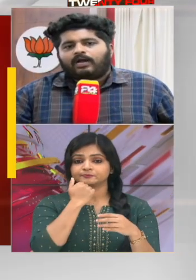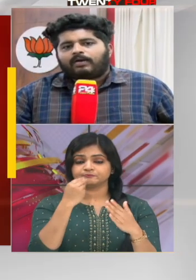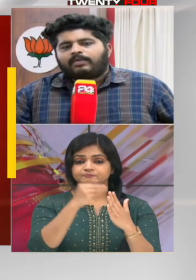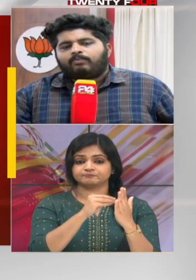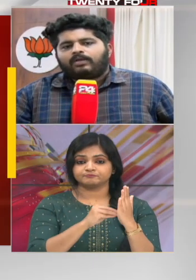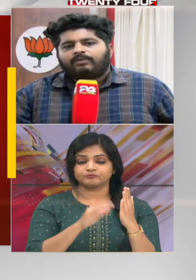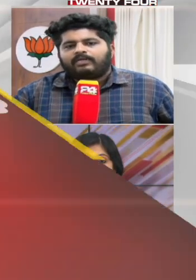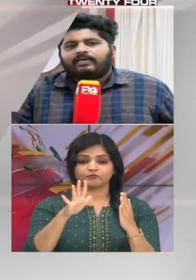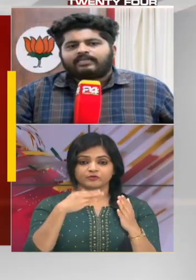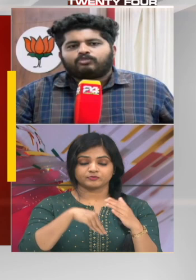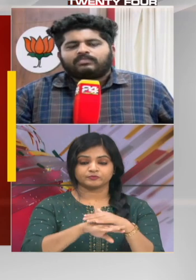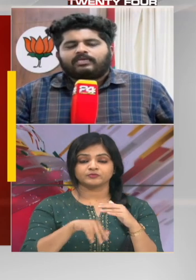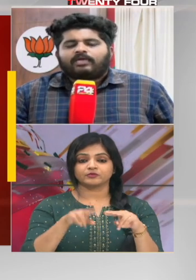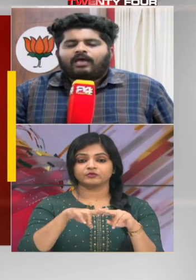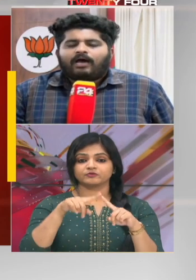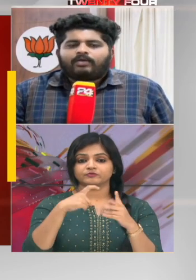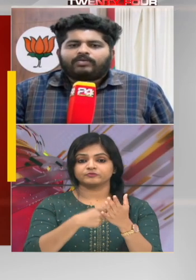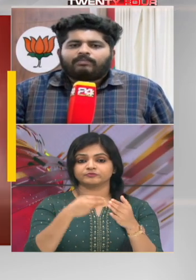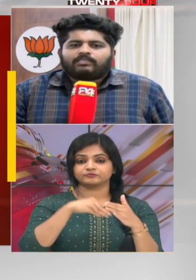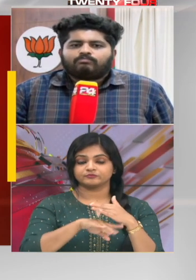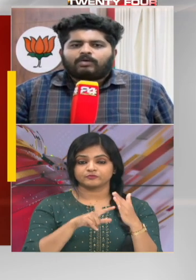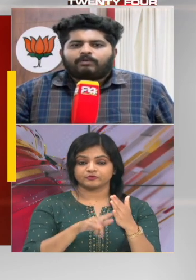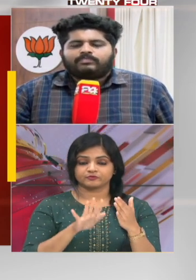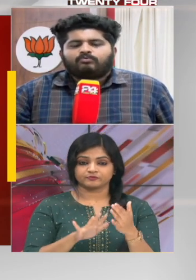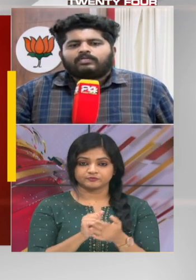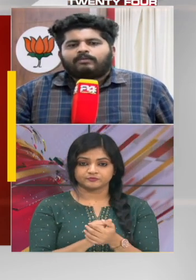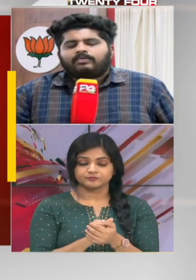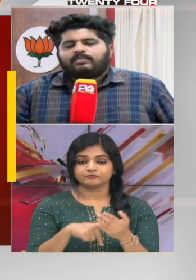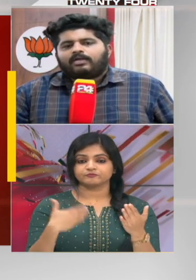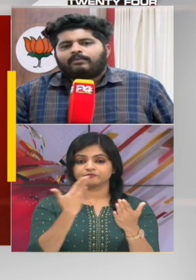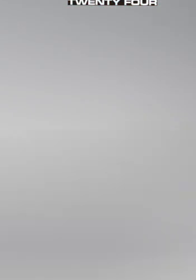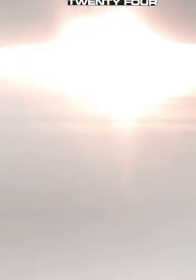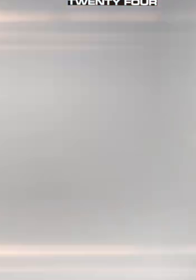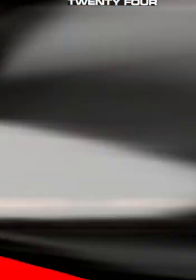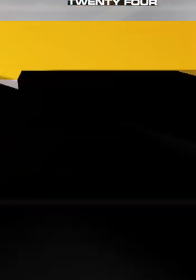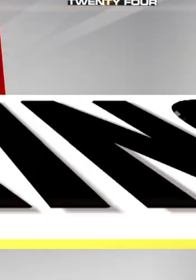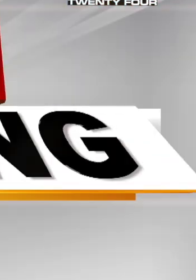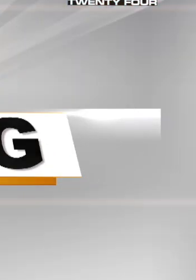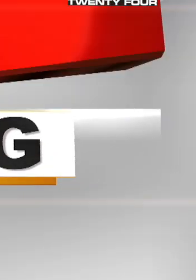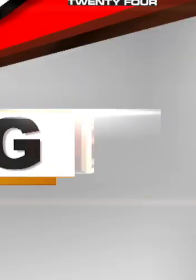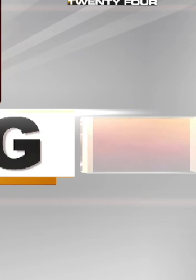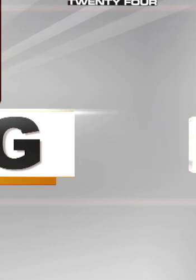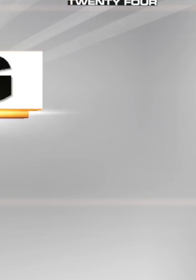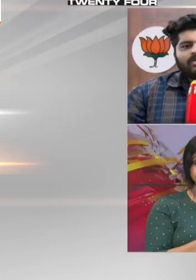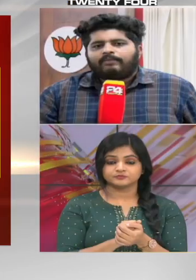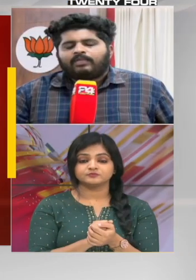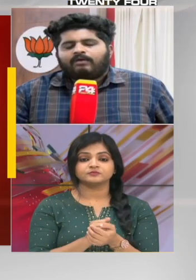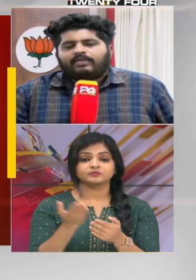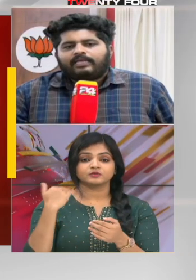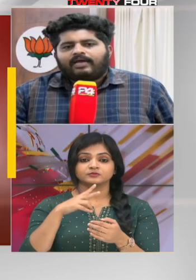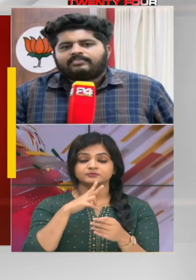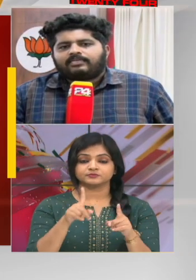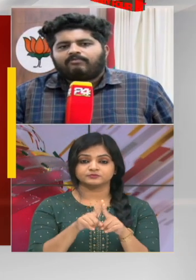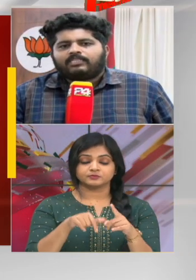5 വകുപ്പുകളാണ് ഇപ്പോൾ ഈ പ്രതികൾക്കെതിരെ ചുമത്തി ഈ കുറ്റപത്രം സമർപ്പിച്ചിട്ടുള്ളത് എന്നതാണ് ഏറ്റവും പ്രധാനപ്പെട്ട കാര്യം. ഞാൻ നേരത്തെ സൂചിപ്പിച്ചതുപോലെ